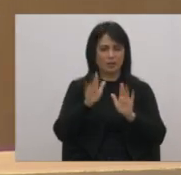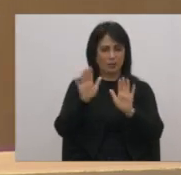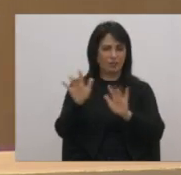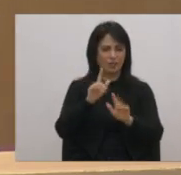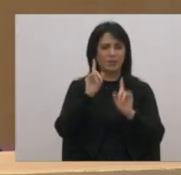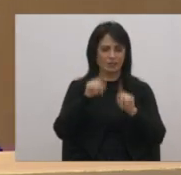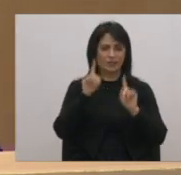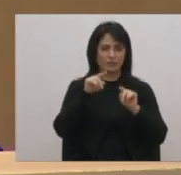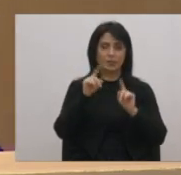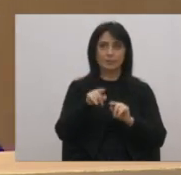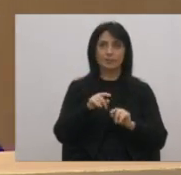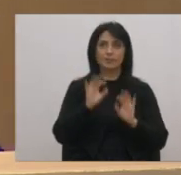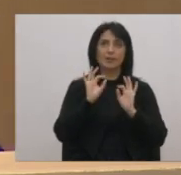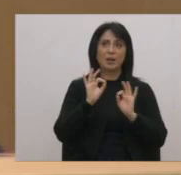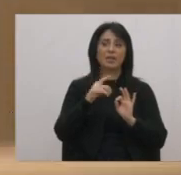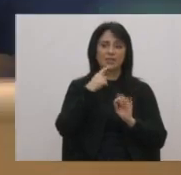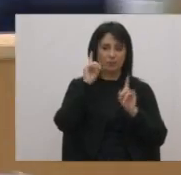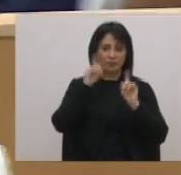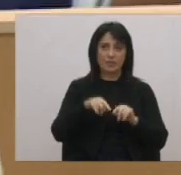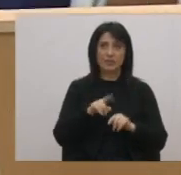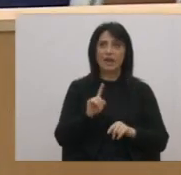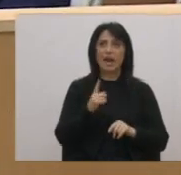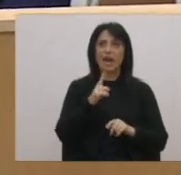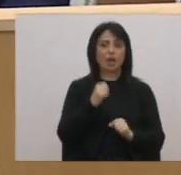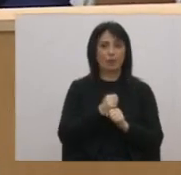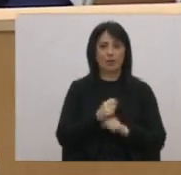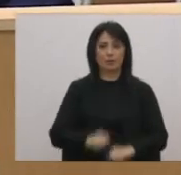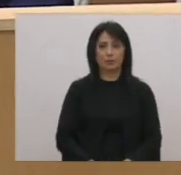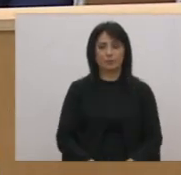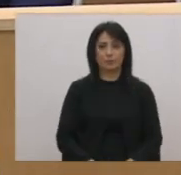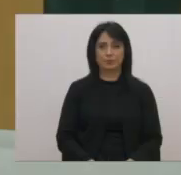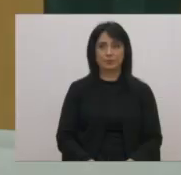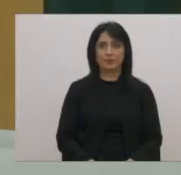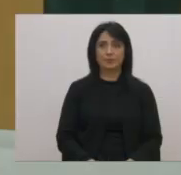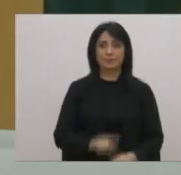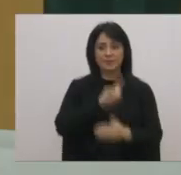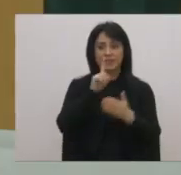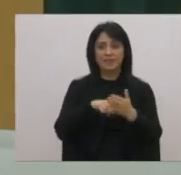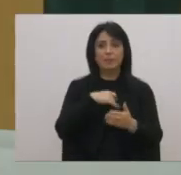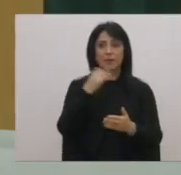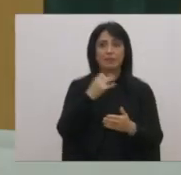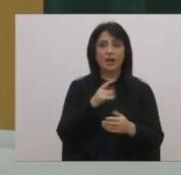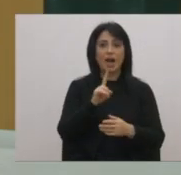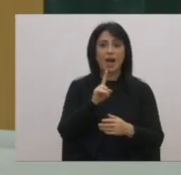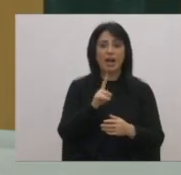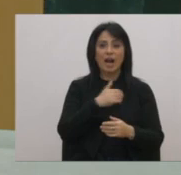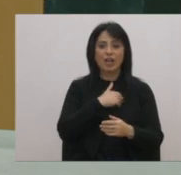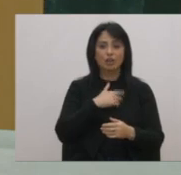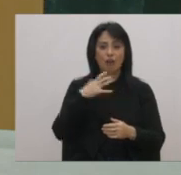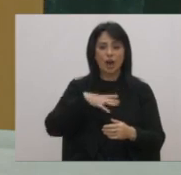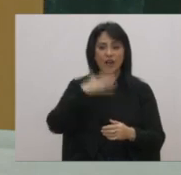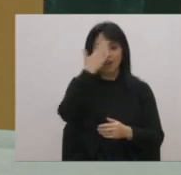ყველაფერში, თქვენ ამ შემთხვევაში მართალ საუბრობთ, მაგრამ რატომ გააკეთეთ ეს? Anu, kitwa ეს მაინტერესებს, რა სერჩოდით ქართულ